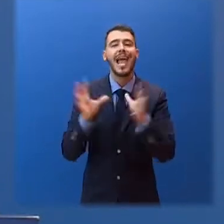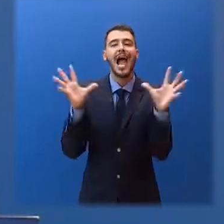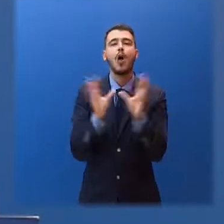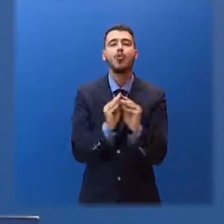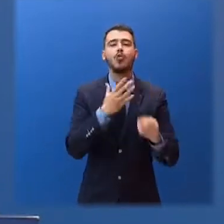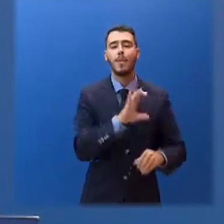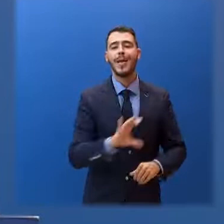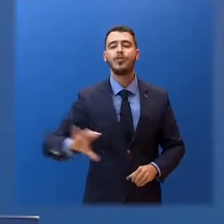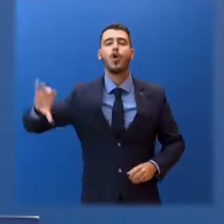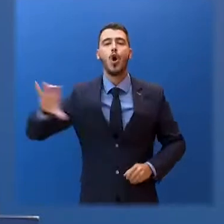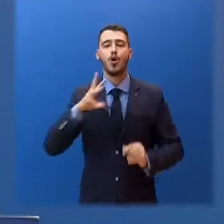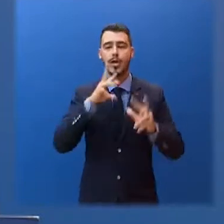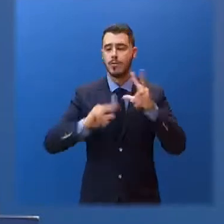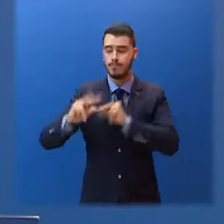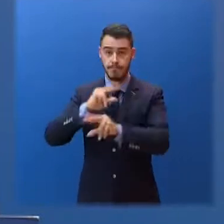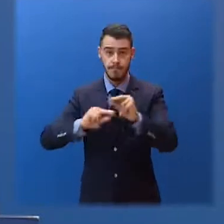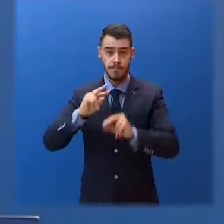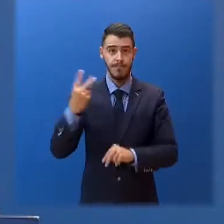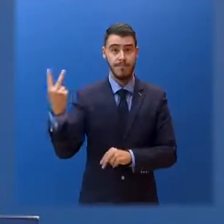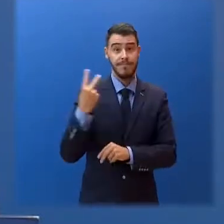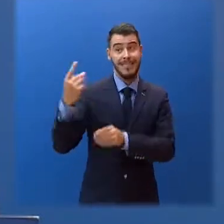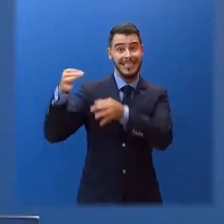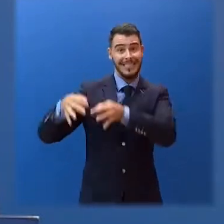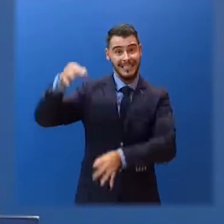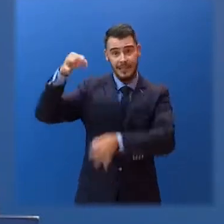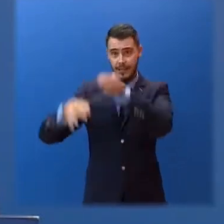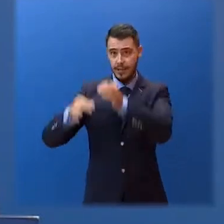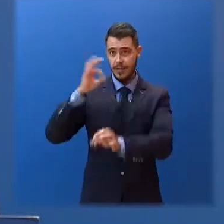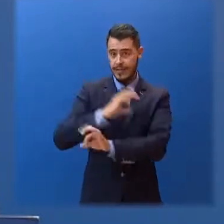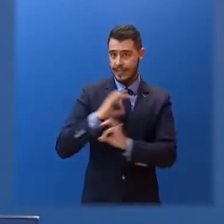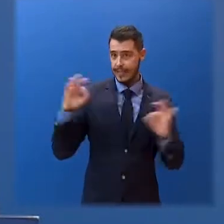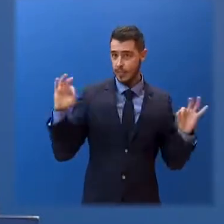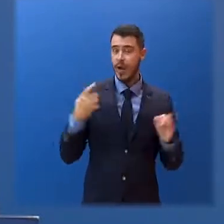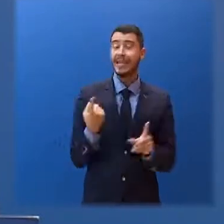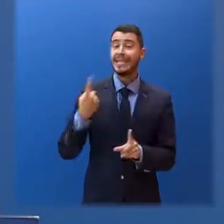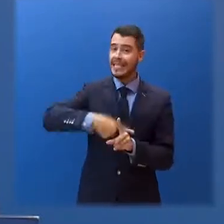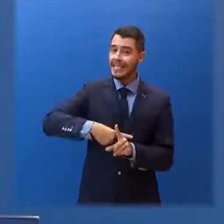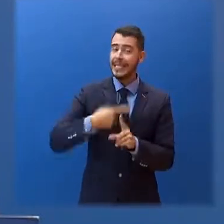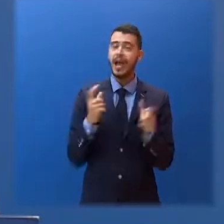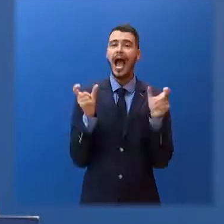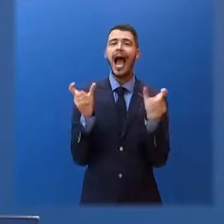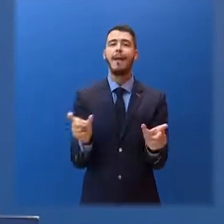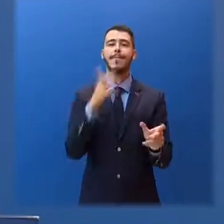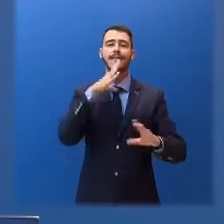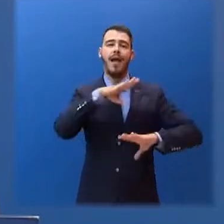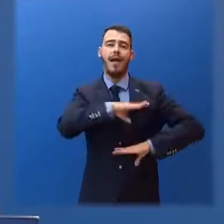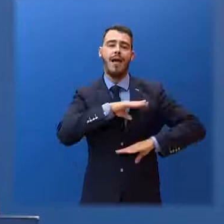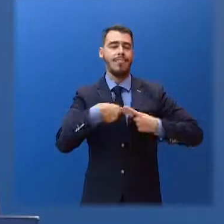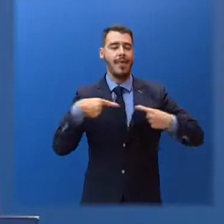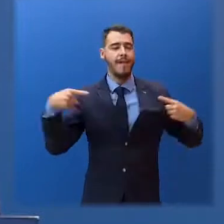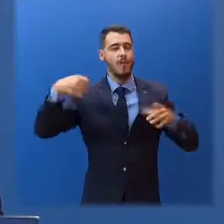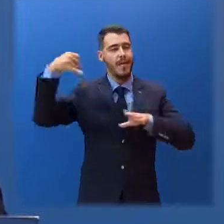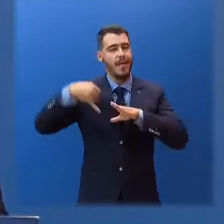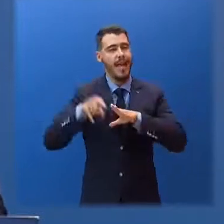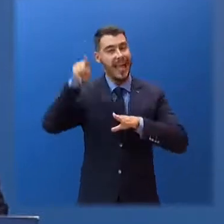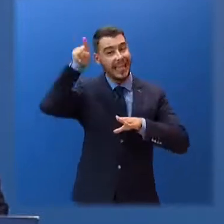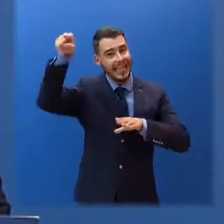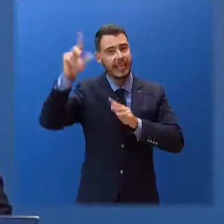τουρκική προκλητικότητα, αλλά και τα θέματα της διμερούς συνεργασίας στον αμυντικό τομέα. Και θα ήθελα να μείνω σε αυτό το επίπεδο αυτή τη στιγμή.